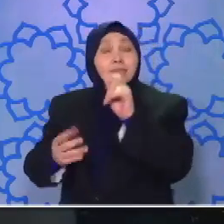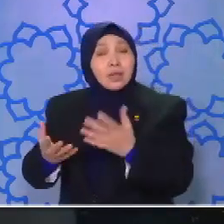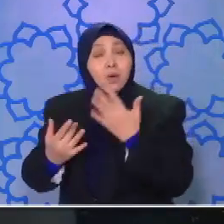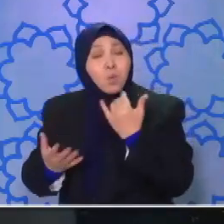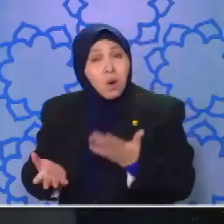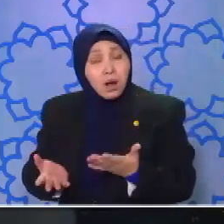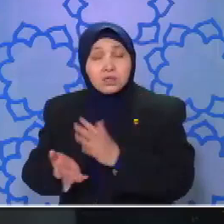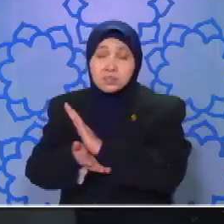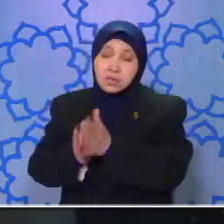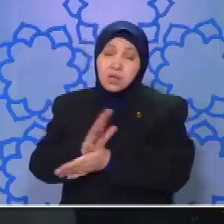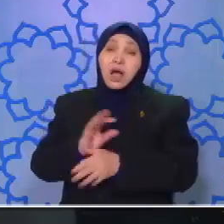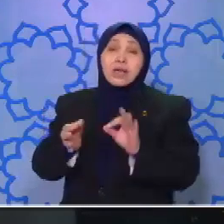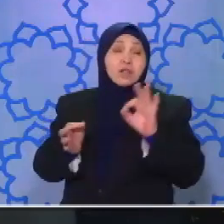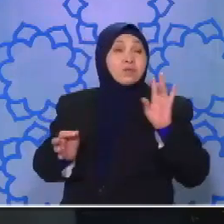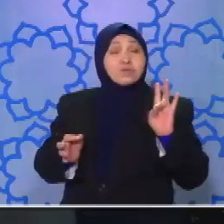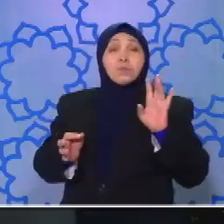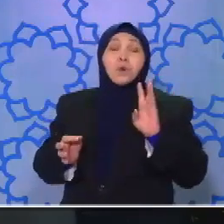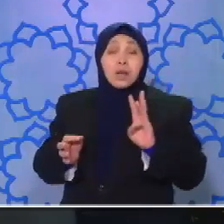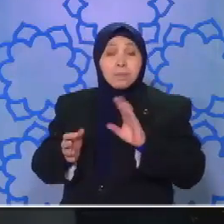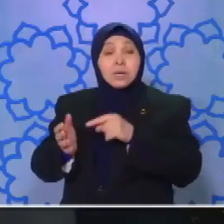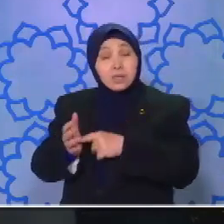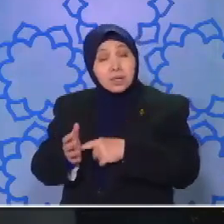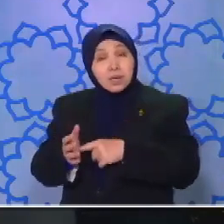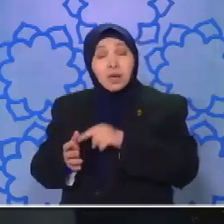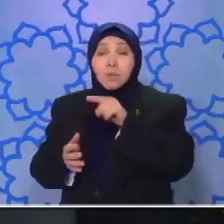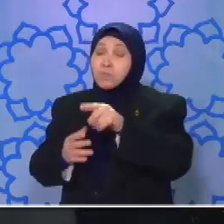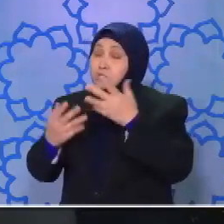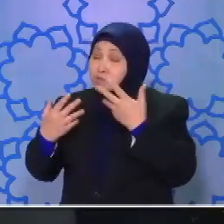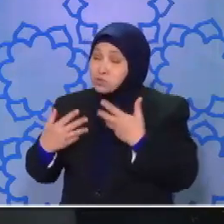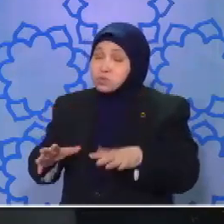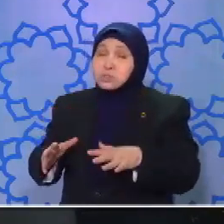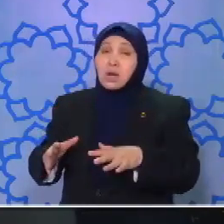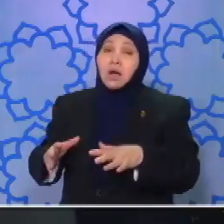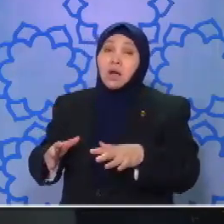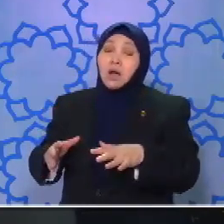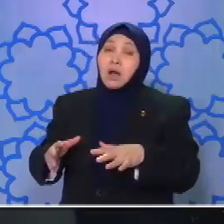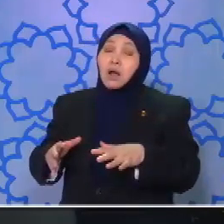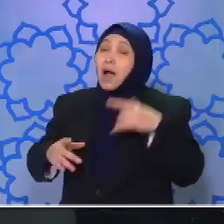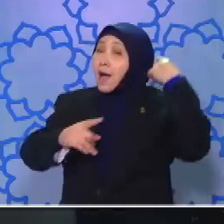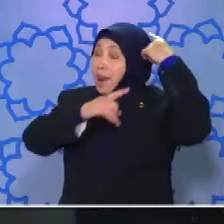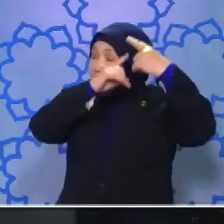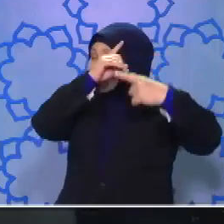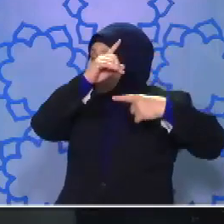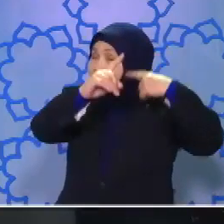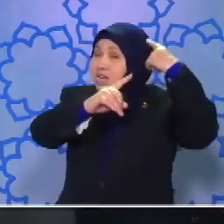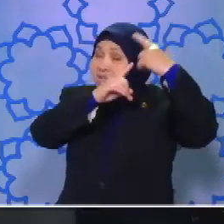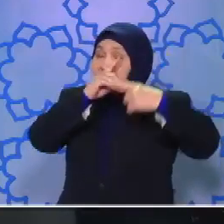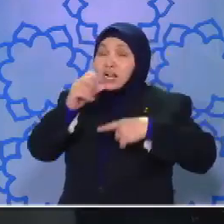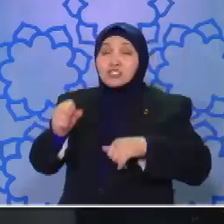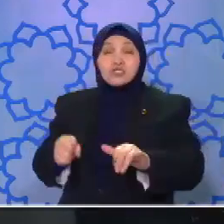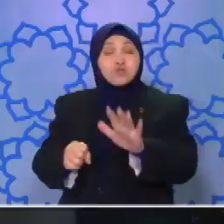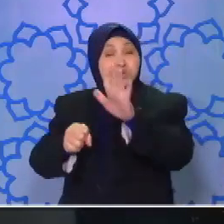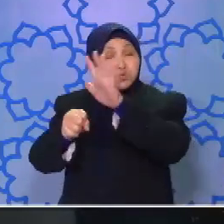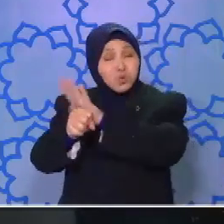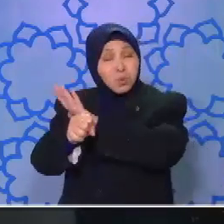pada ayat 76 ini kata Nabi Musa, kamu telah memiliki alasan yang cukup untuk dismiss,